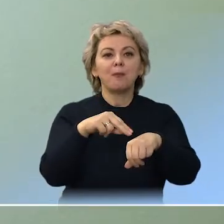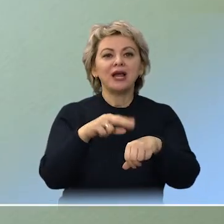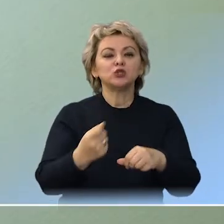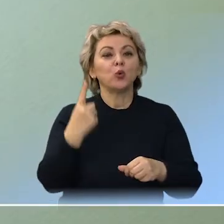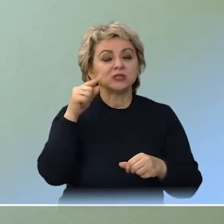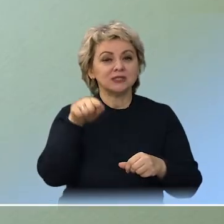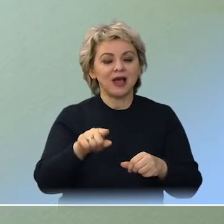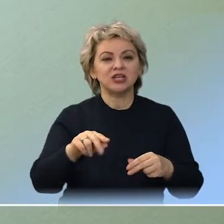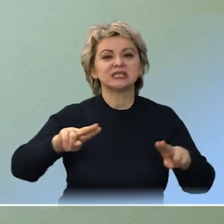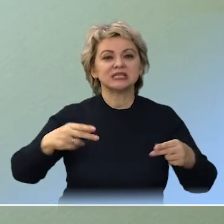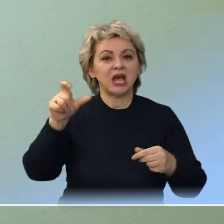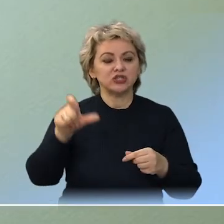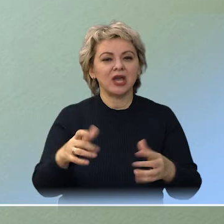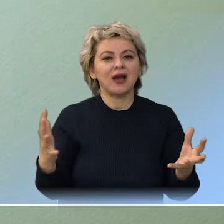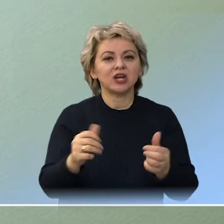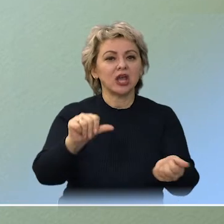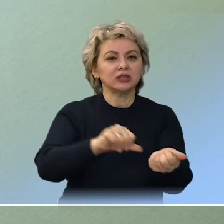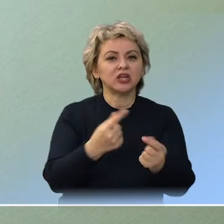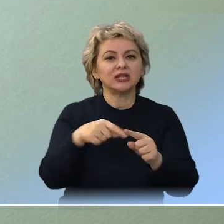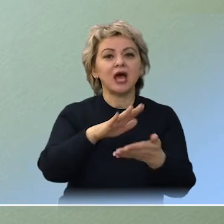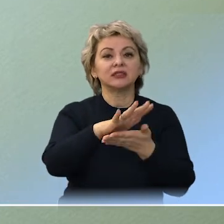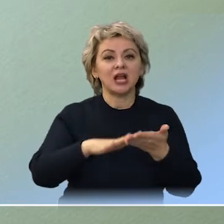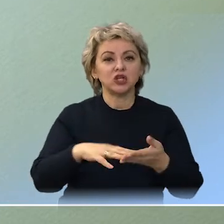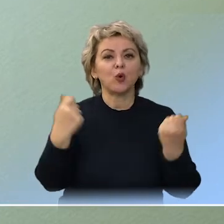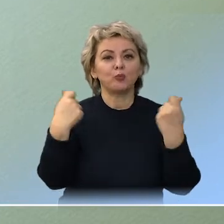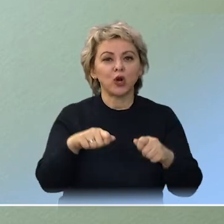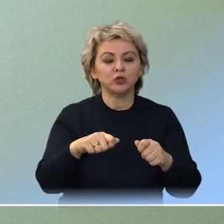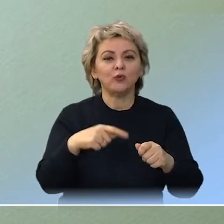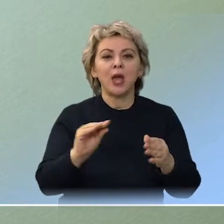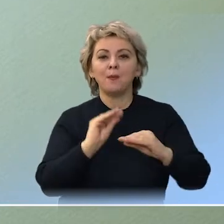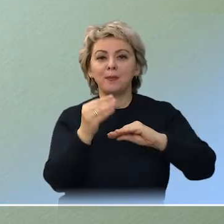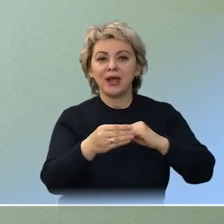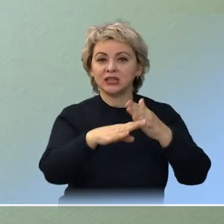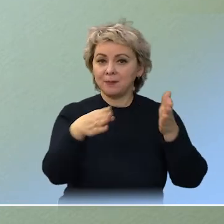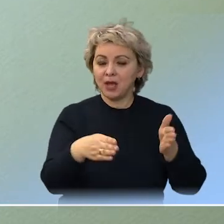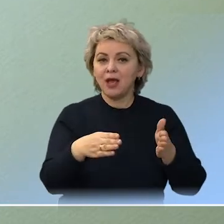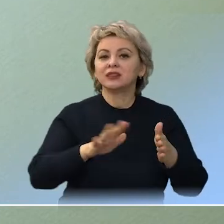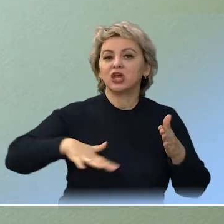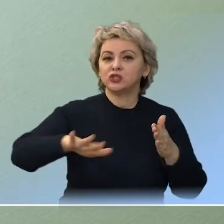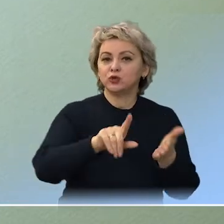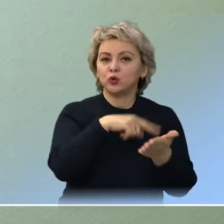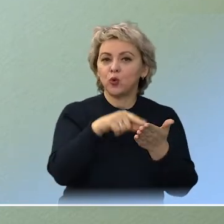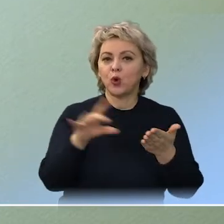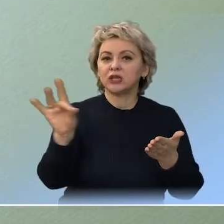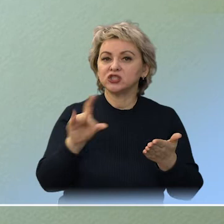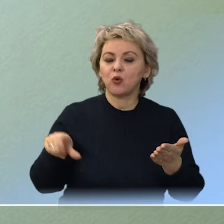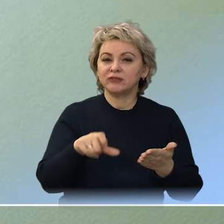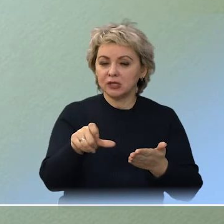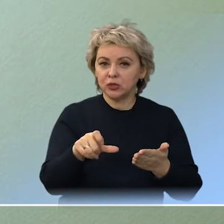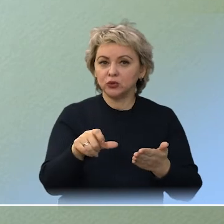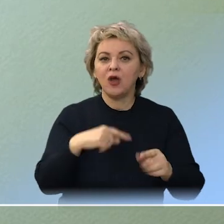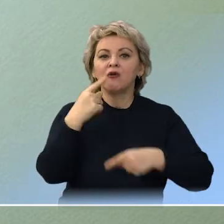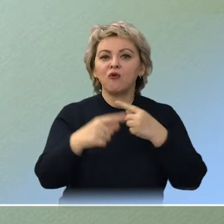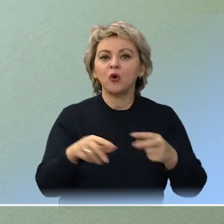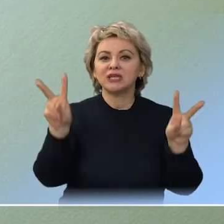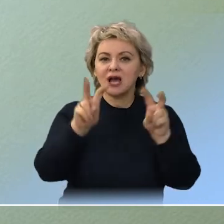Полицейские выяснили, что задержанный хранил наркотики для дальнейшего сбыта путем тайников-закладок на территории города Ростова-на-Дону. В